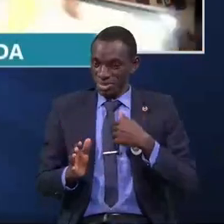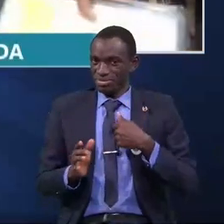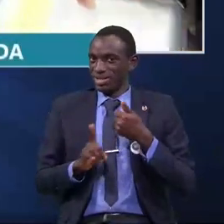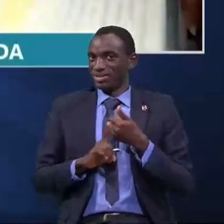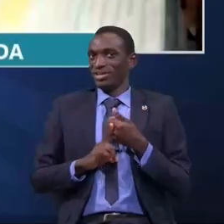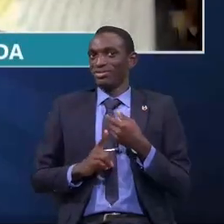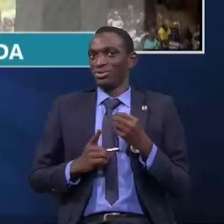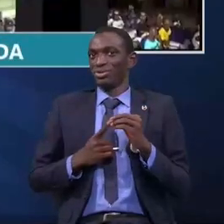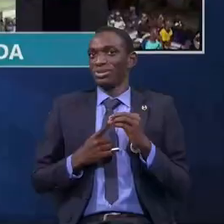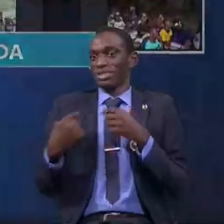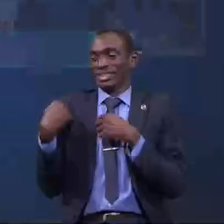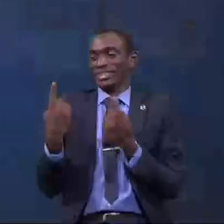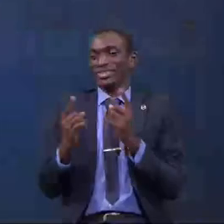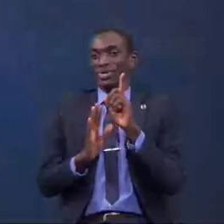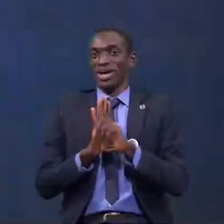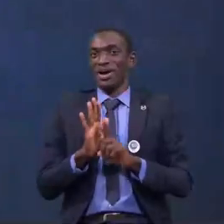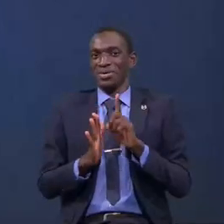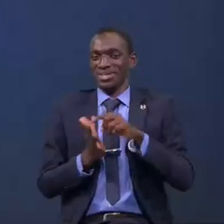suis debout depuis, hein.